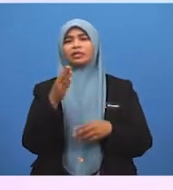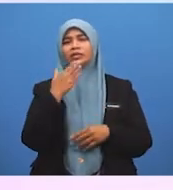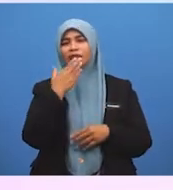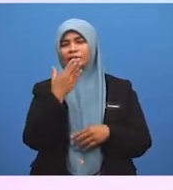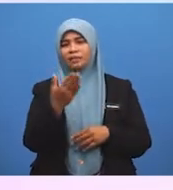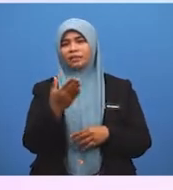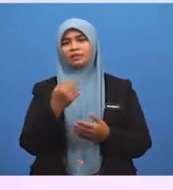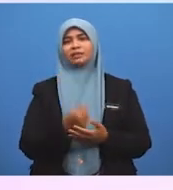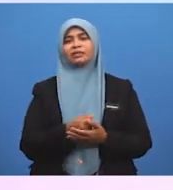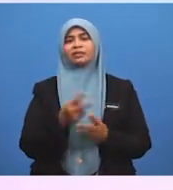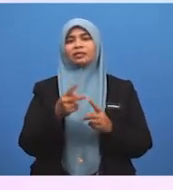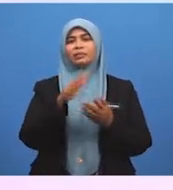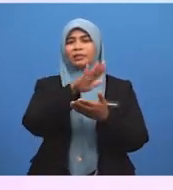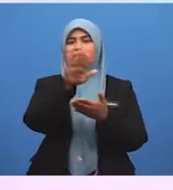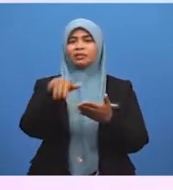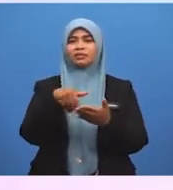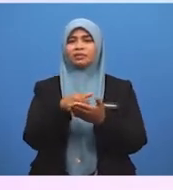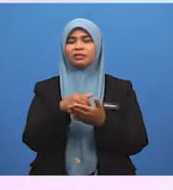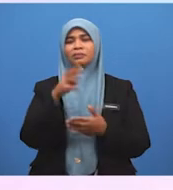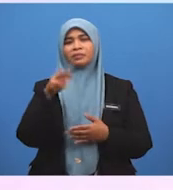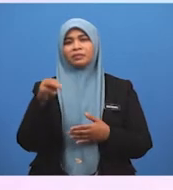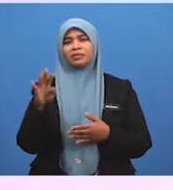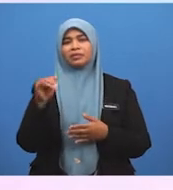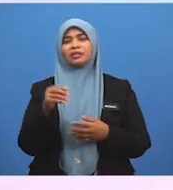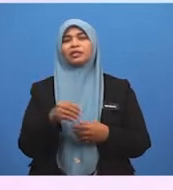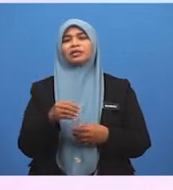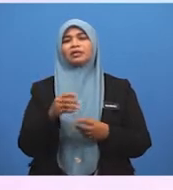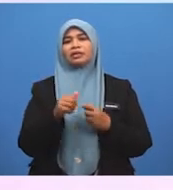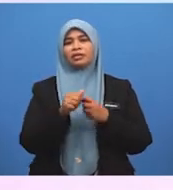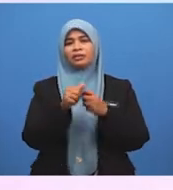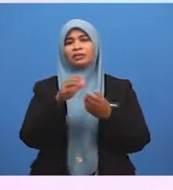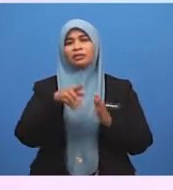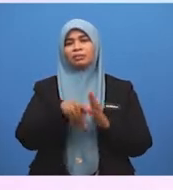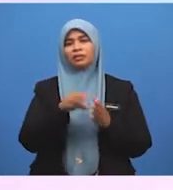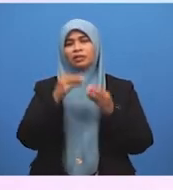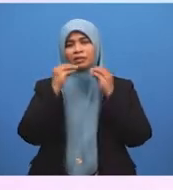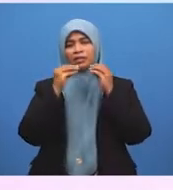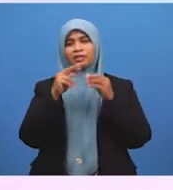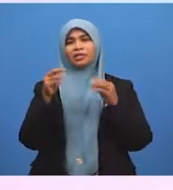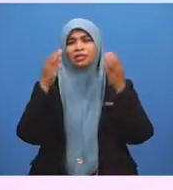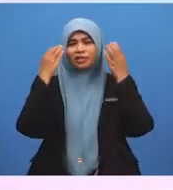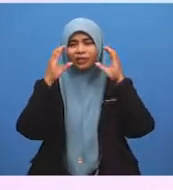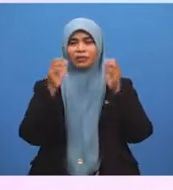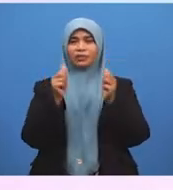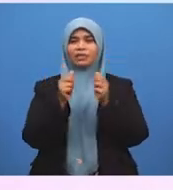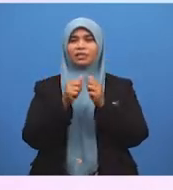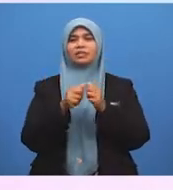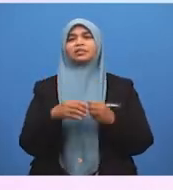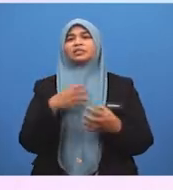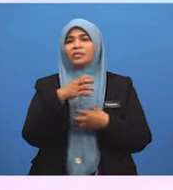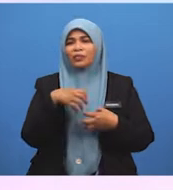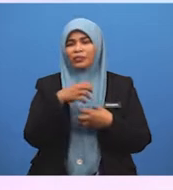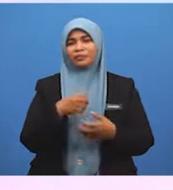ribuan terima kasih kepada semua murid yang mengikuti pengajaran cikgu dengan cergas